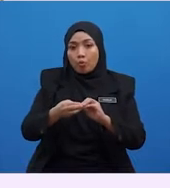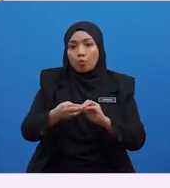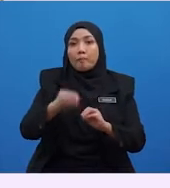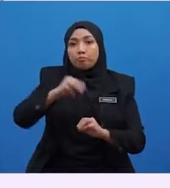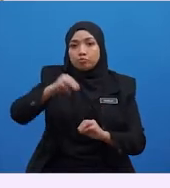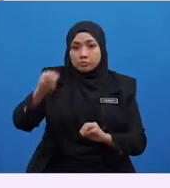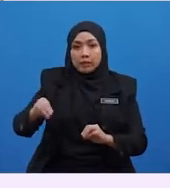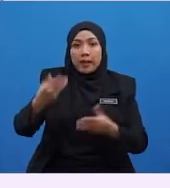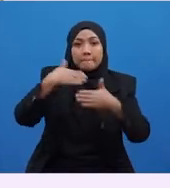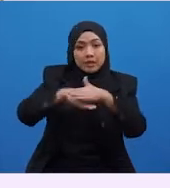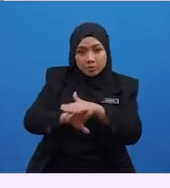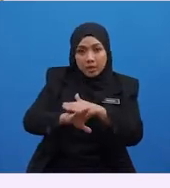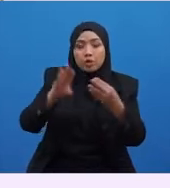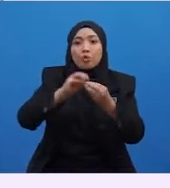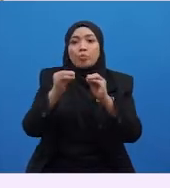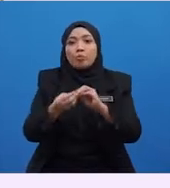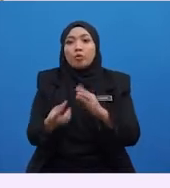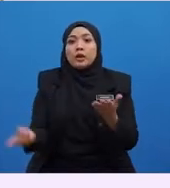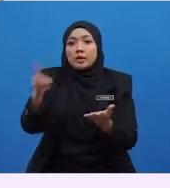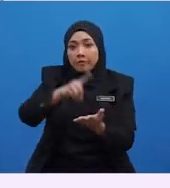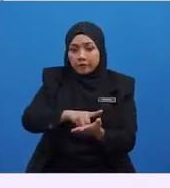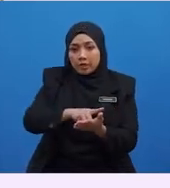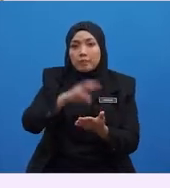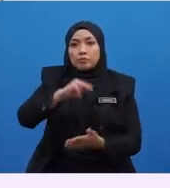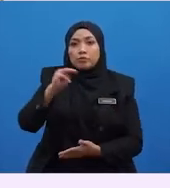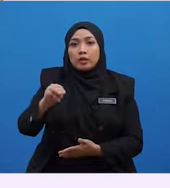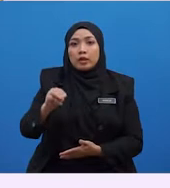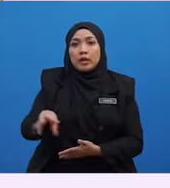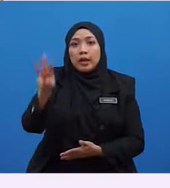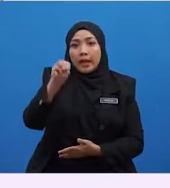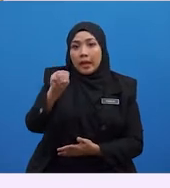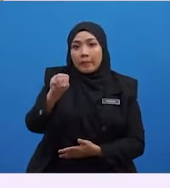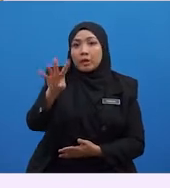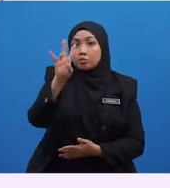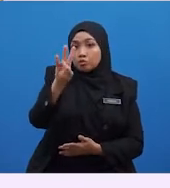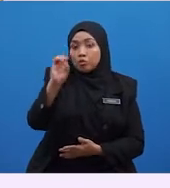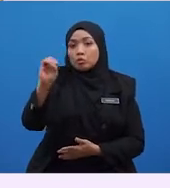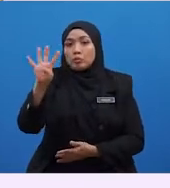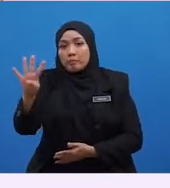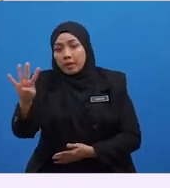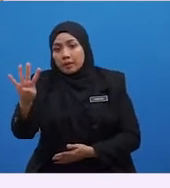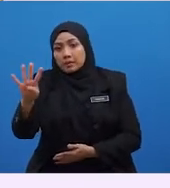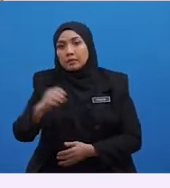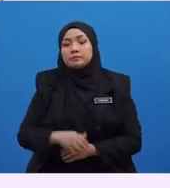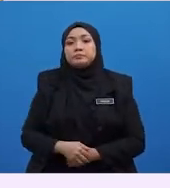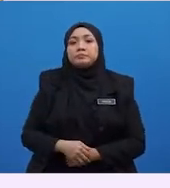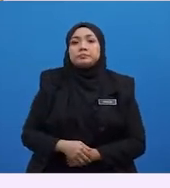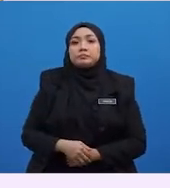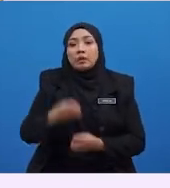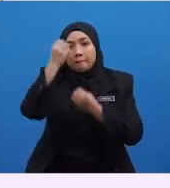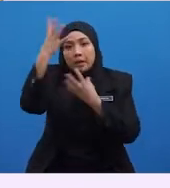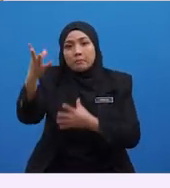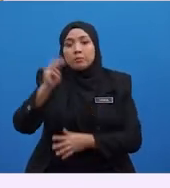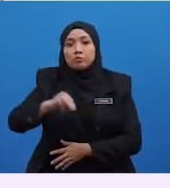M704. Masukkan nombor daftar murid M704. Maklumat profil murid yang